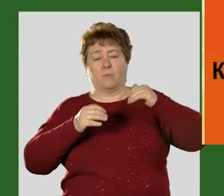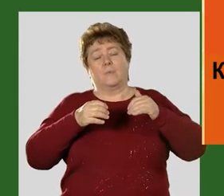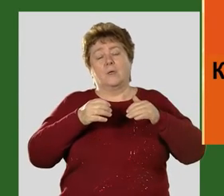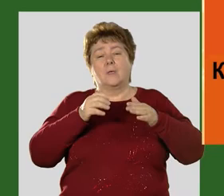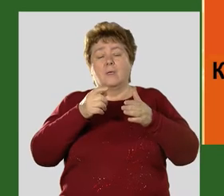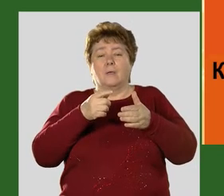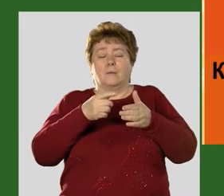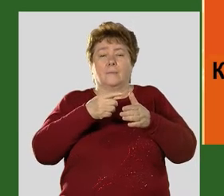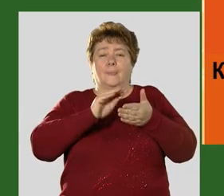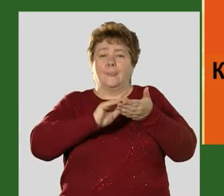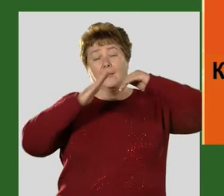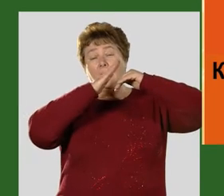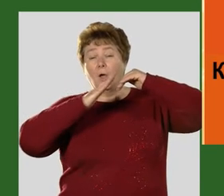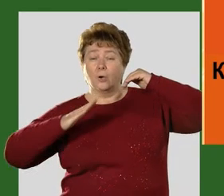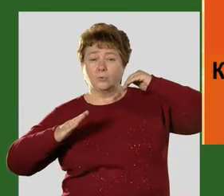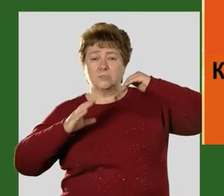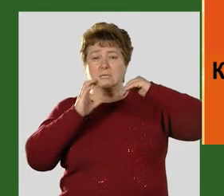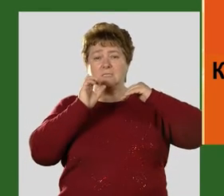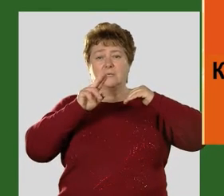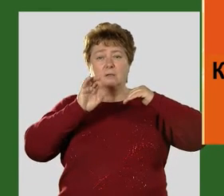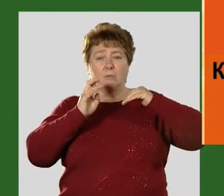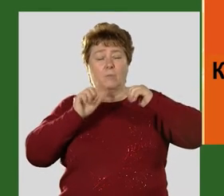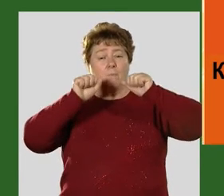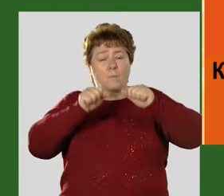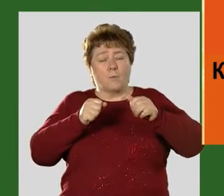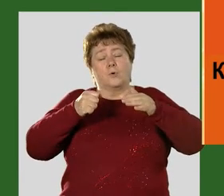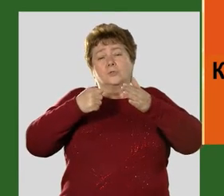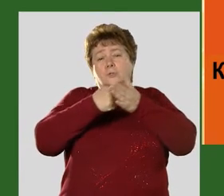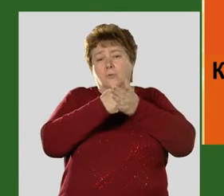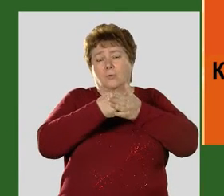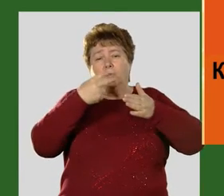обычно обозначена четко. Крутизна склонов может